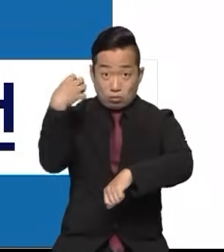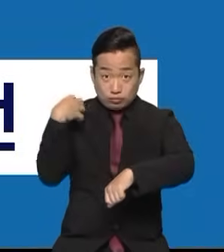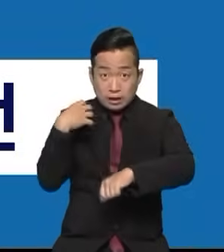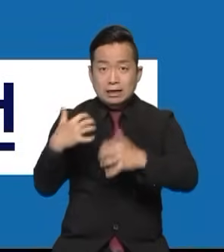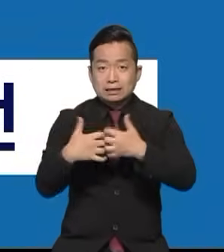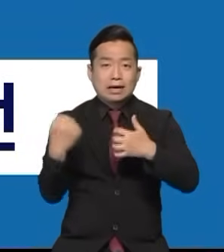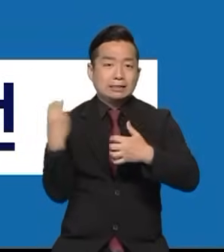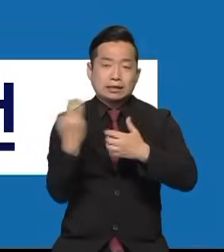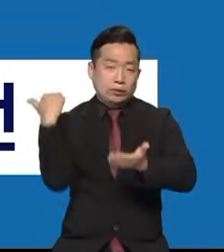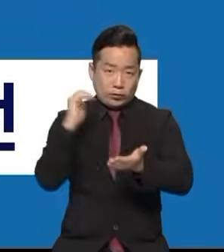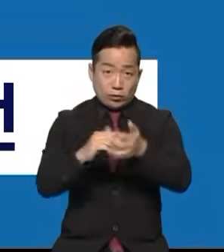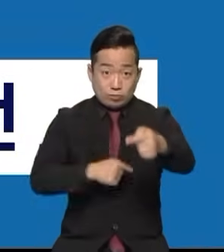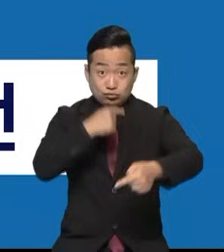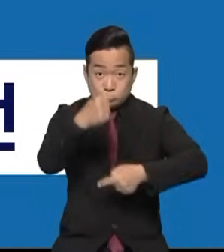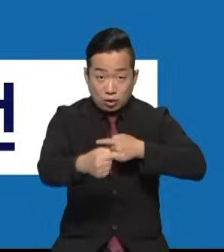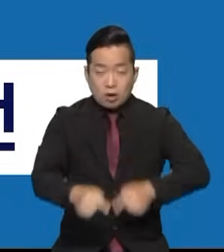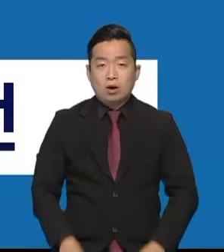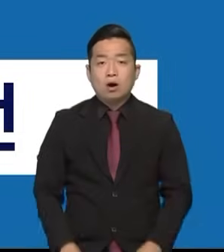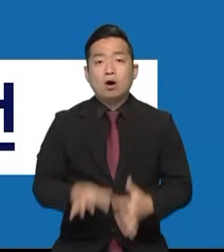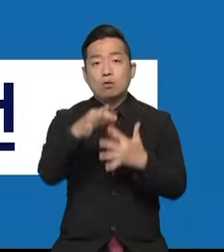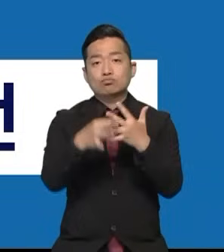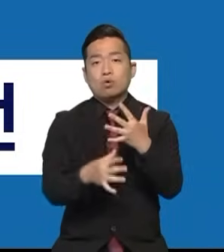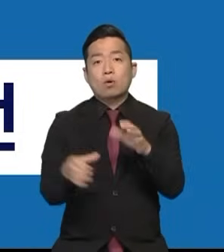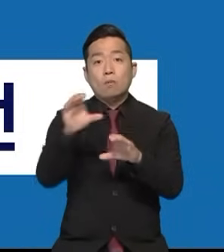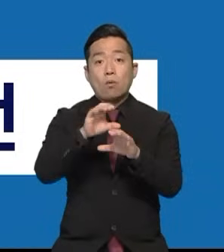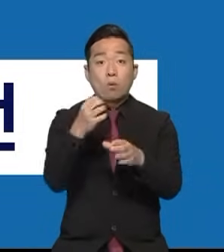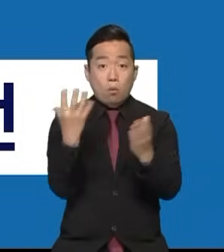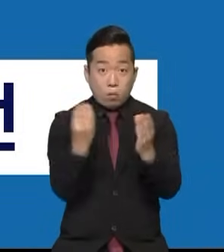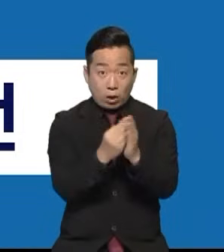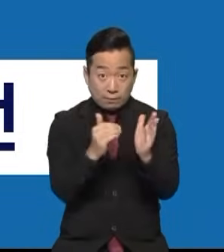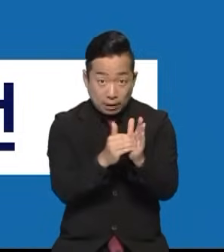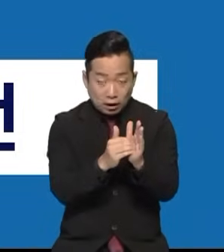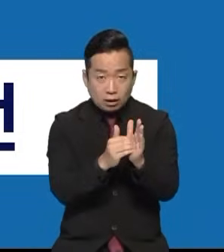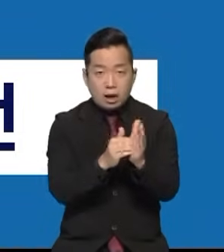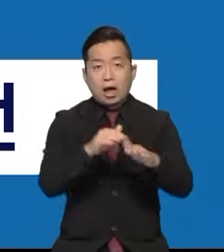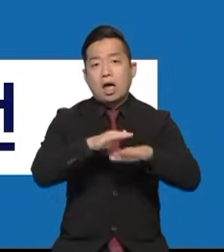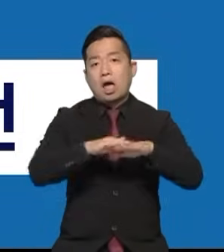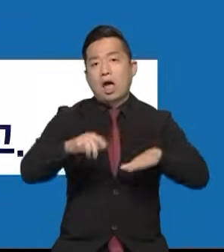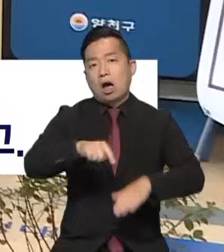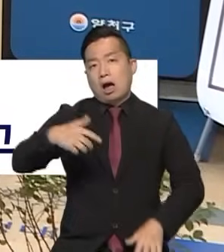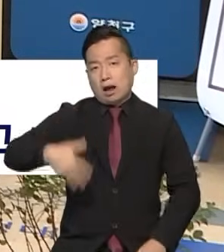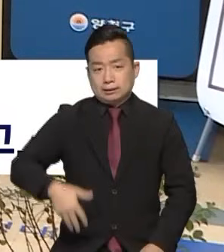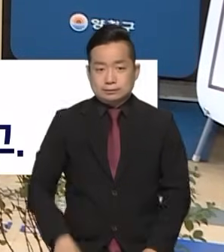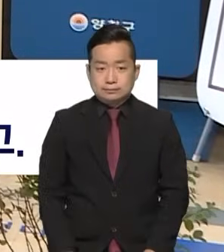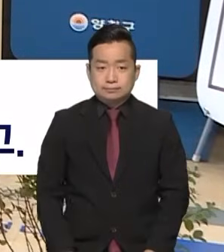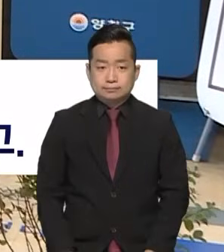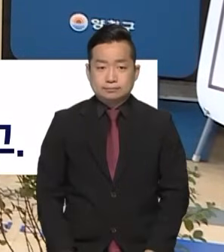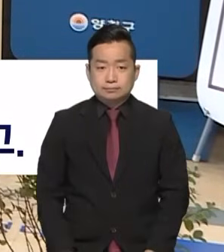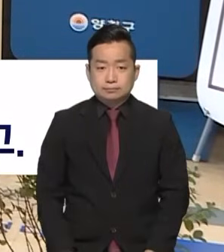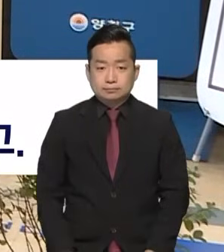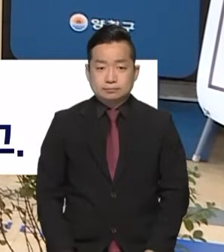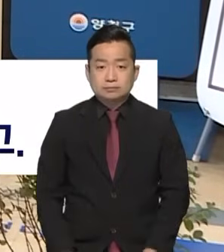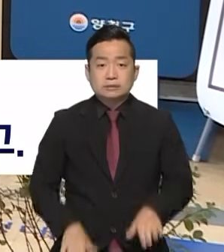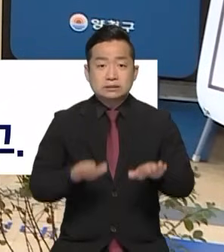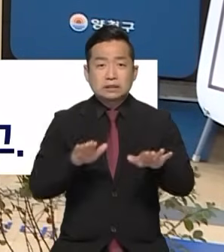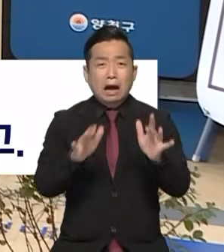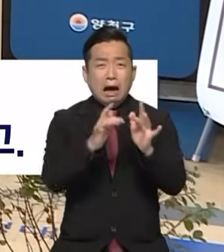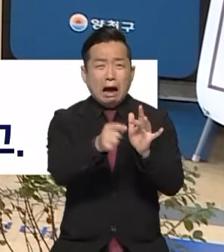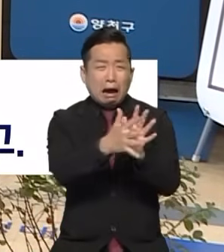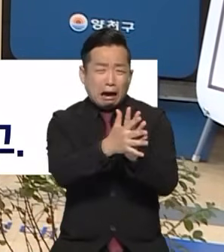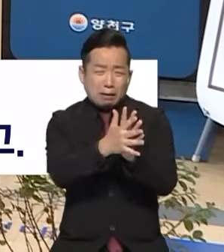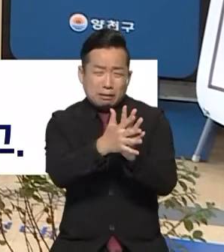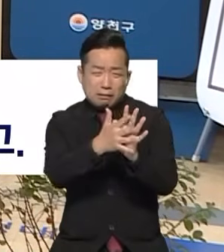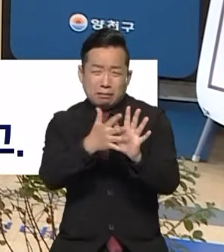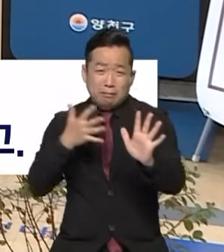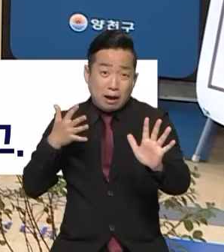장비를 다시 교체하고 프로그램을 보완했지만 문제는 해결되지 않았습니다. 트래픽 같은 게 엄청 걸려있고 하잖아요. 그래가지고 그게